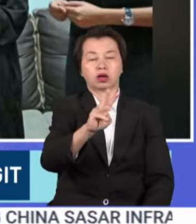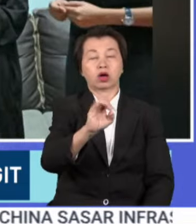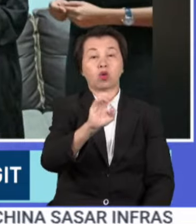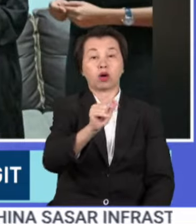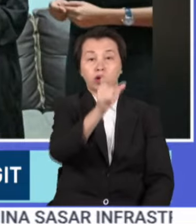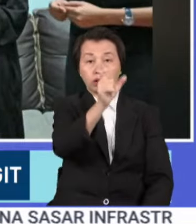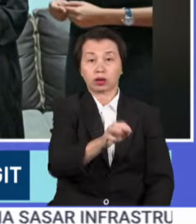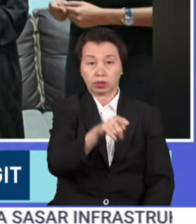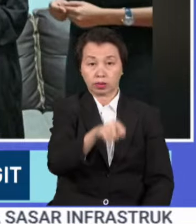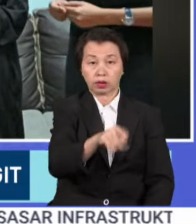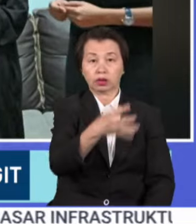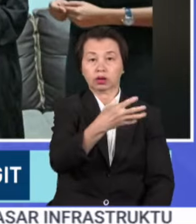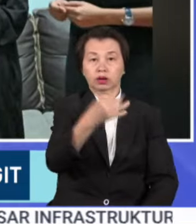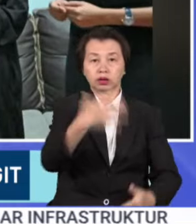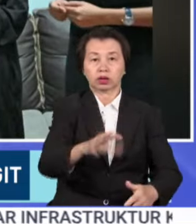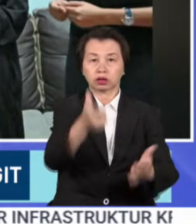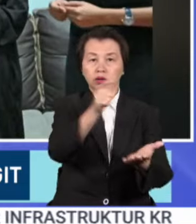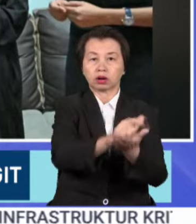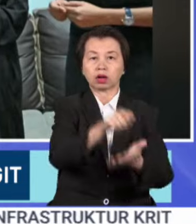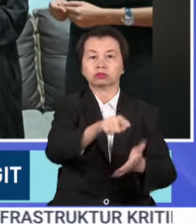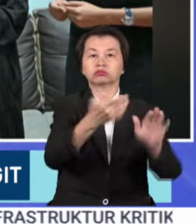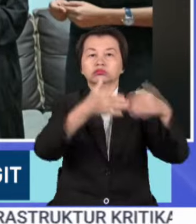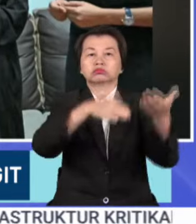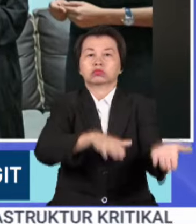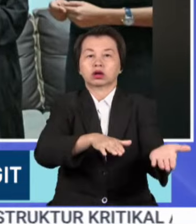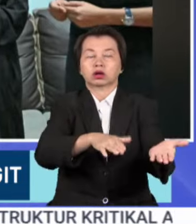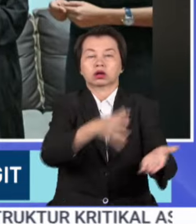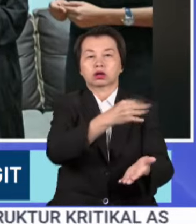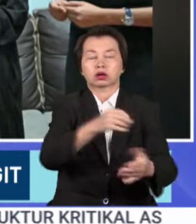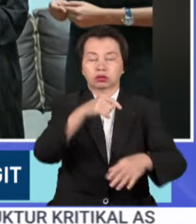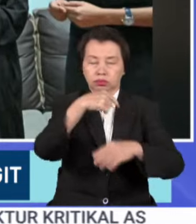Askandar Ampuan Yaakob, yang dilaporkan meninggal dunia